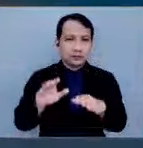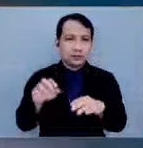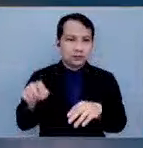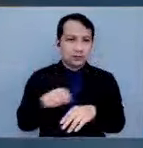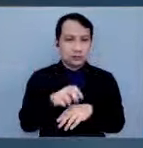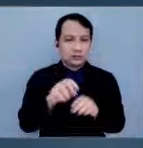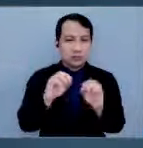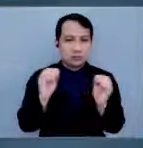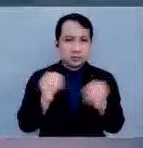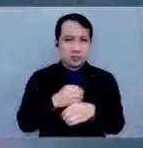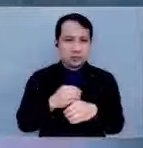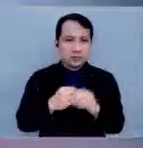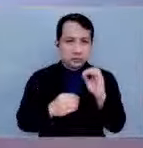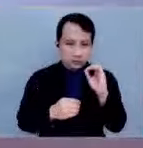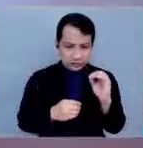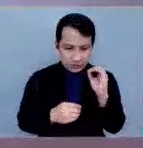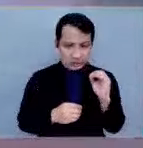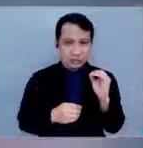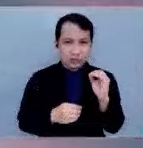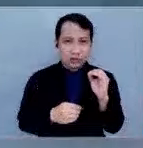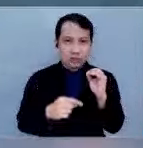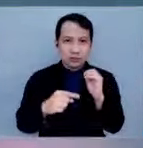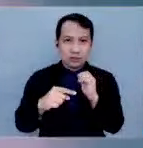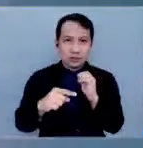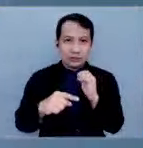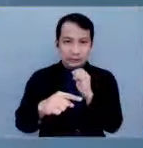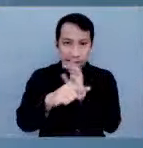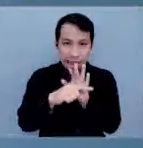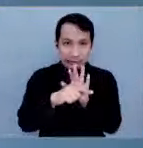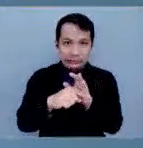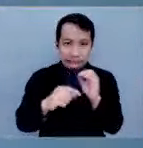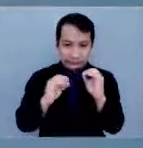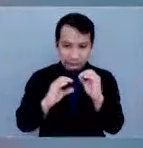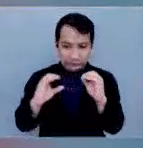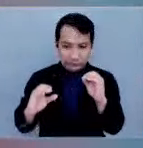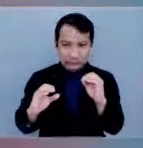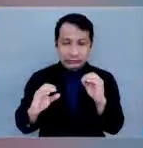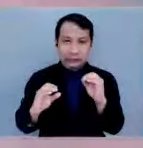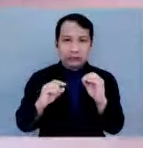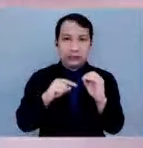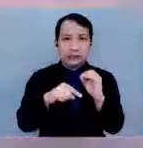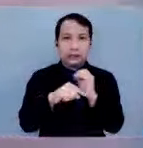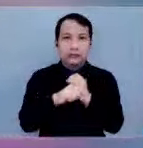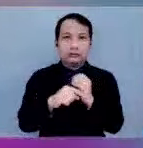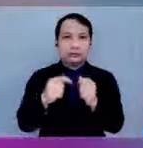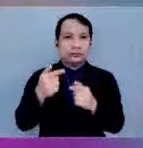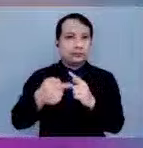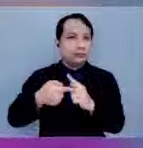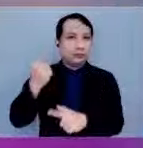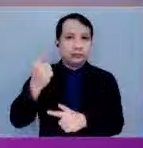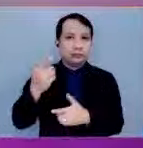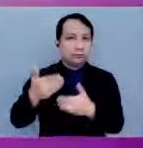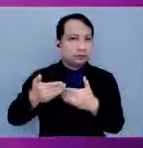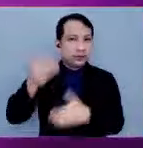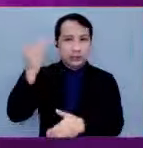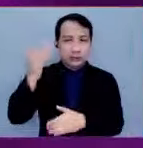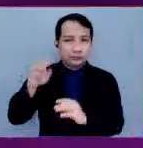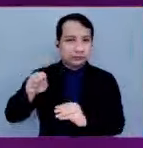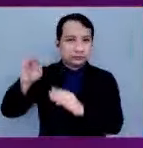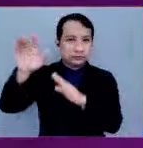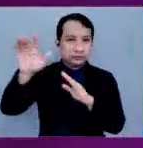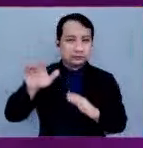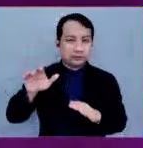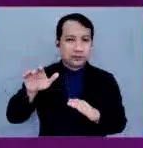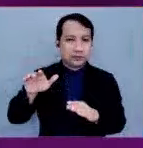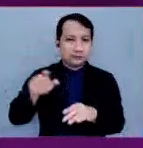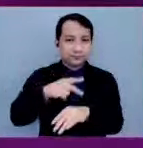nasa zero degree Celsius ang temperatura sa Mount Apo na tinuturing na pinakamataas na bundok sa Pilipinas. Sa